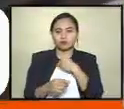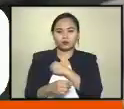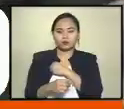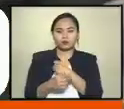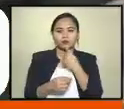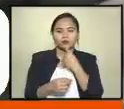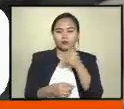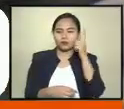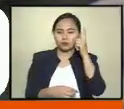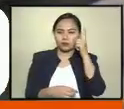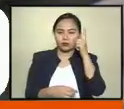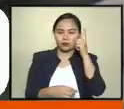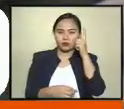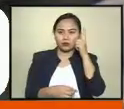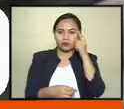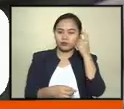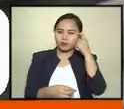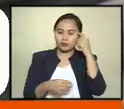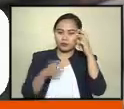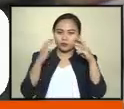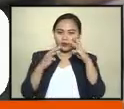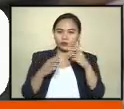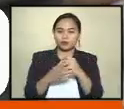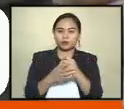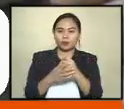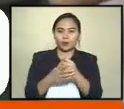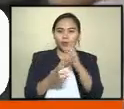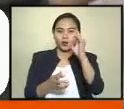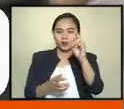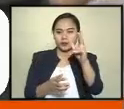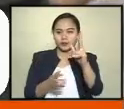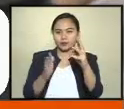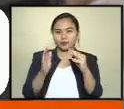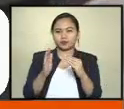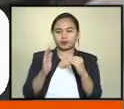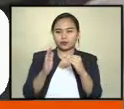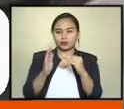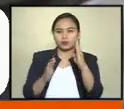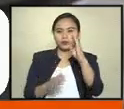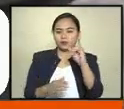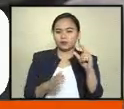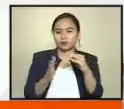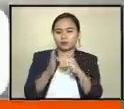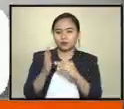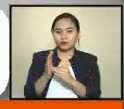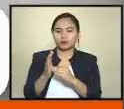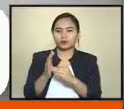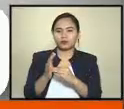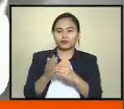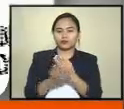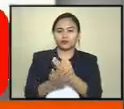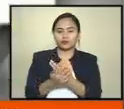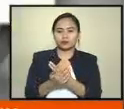kay Lacson, pinangangambahang papalo sa 83 billion pesos ang halaga ng insertions ng mga kongresista. Kabilang